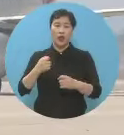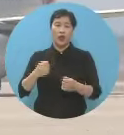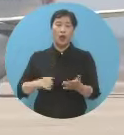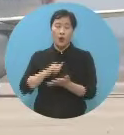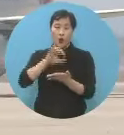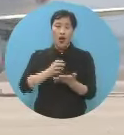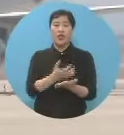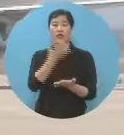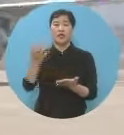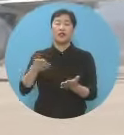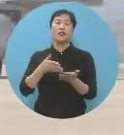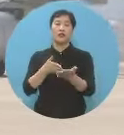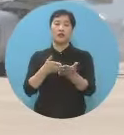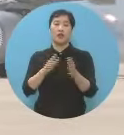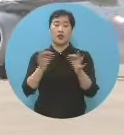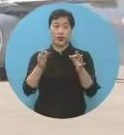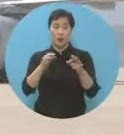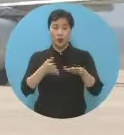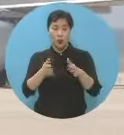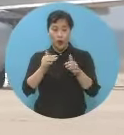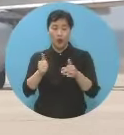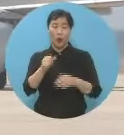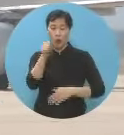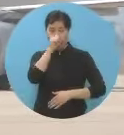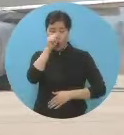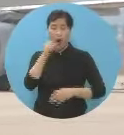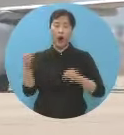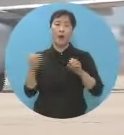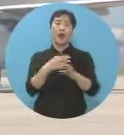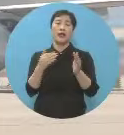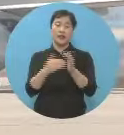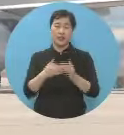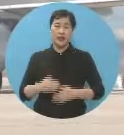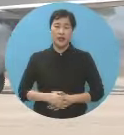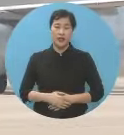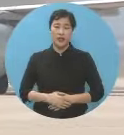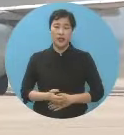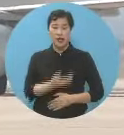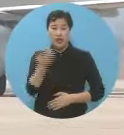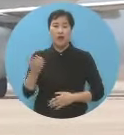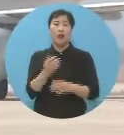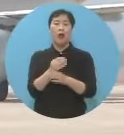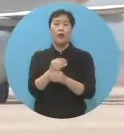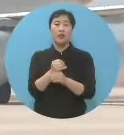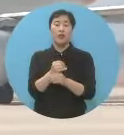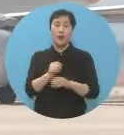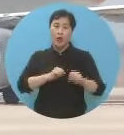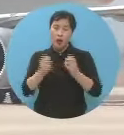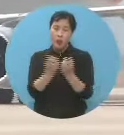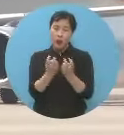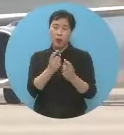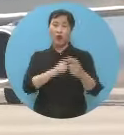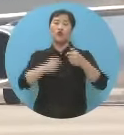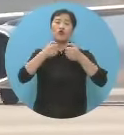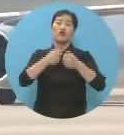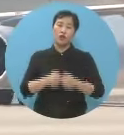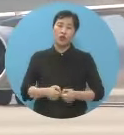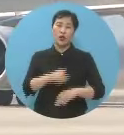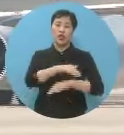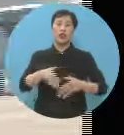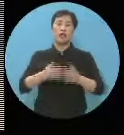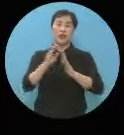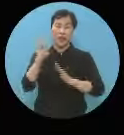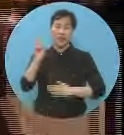제시했고 김영록 전라남도지사도 환영 의사를 밝힌 가운데 이전 시기와 활성화 방법 등을 보다 구체화할